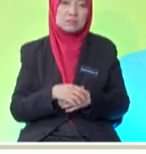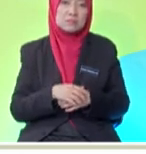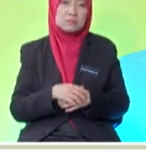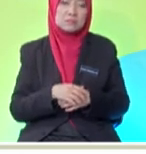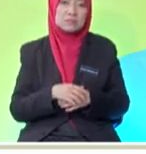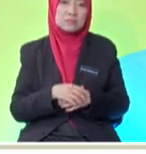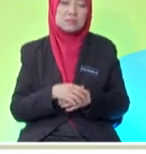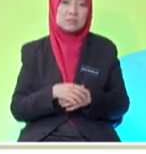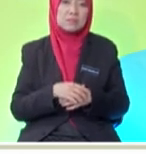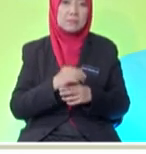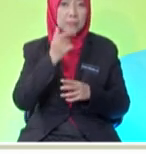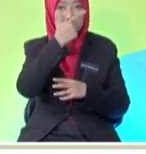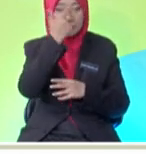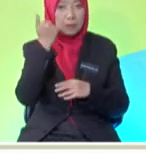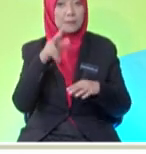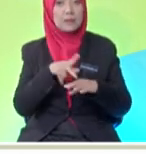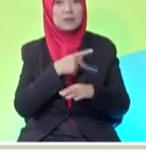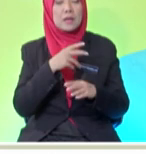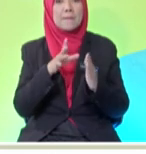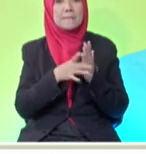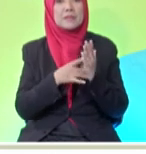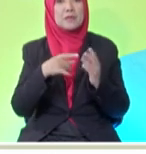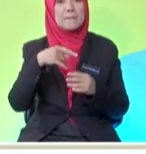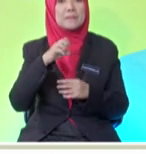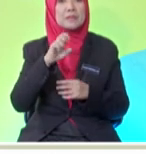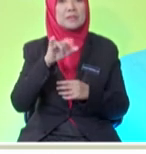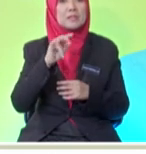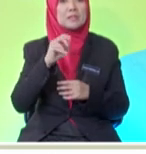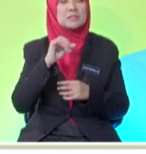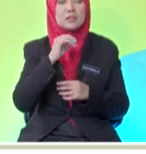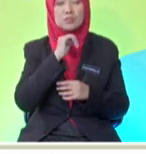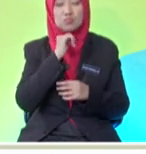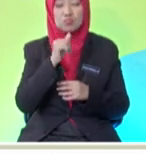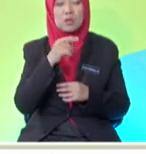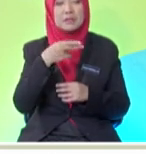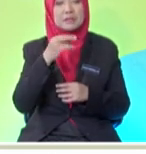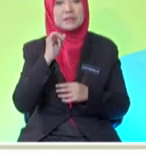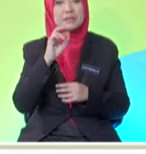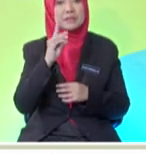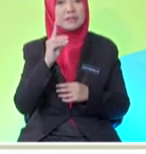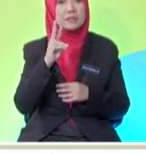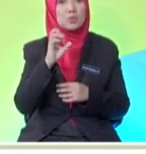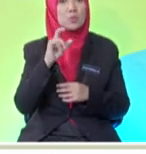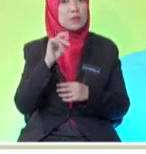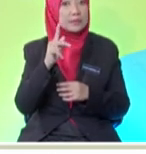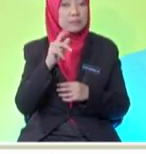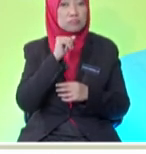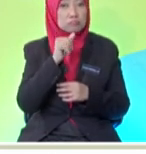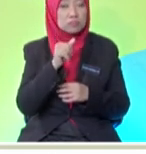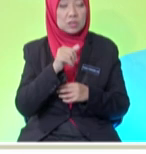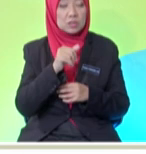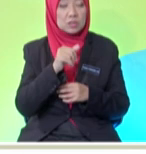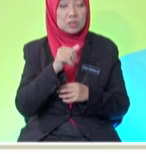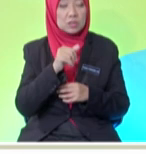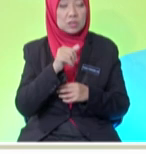Coba dia pakai minyak kelinci bukan minyak hidrolik Oke jadi pakai minyak kelinci bukan minyak hidrolik